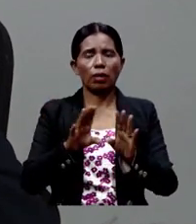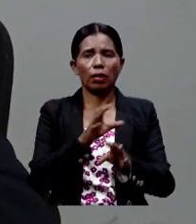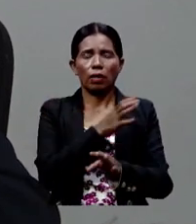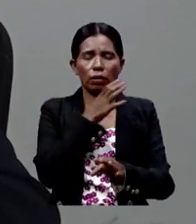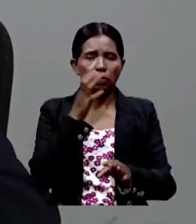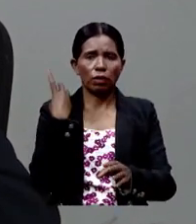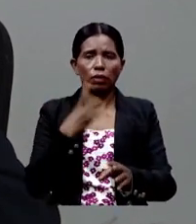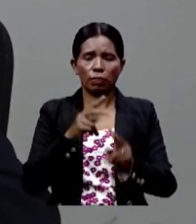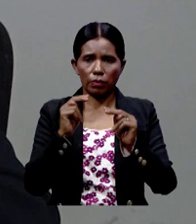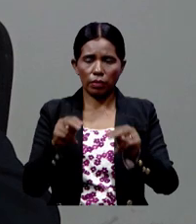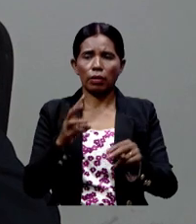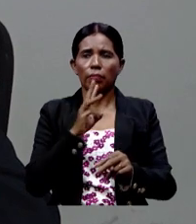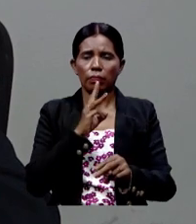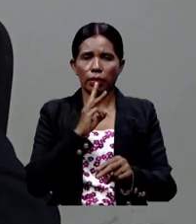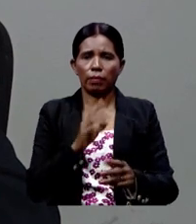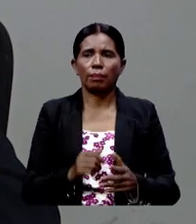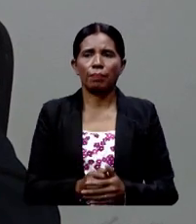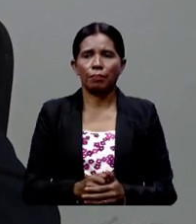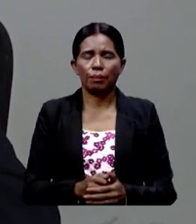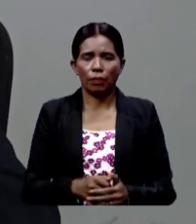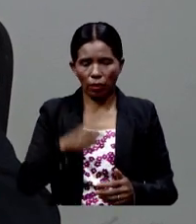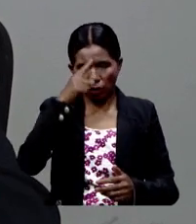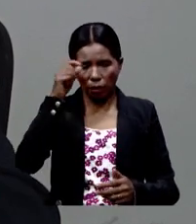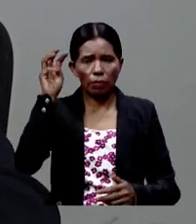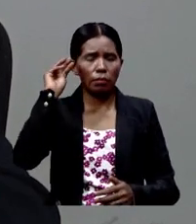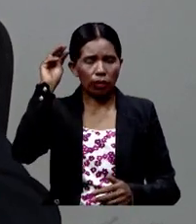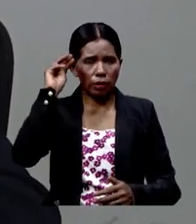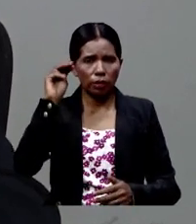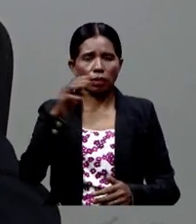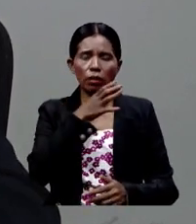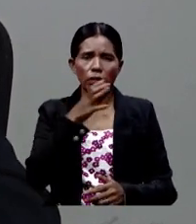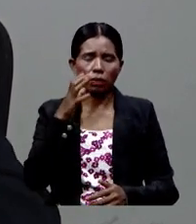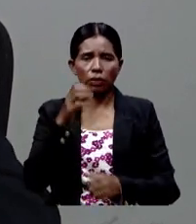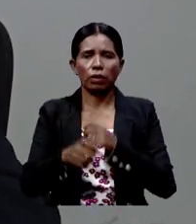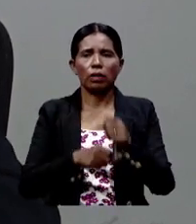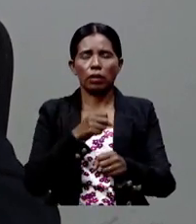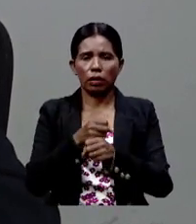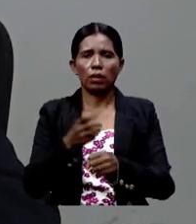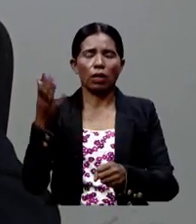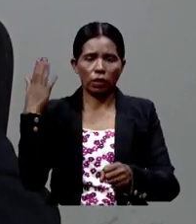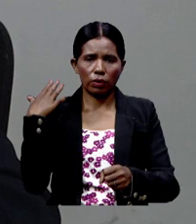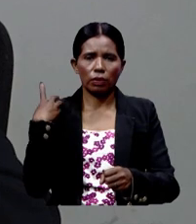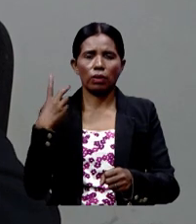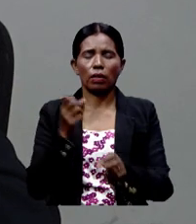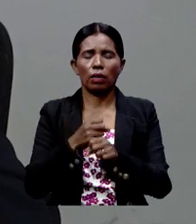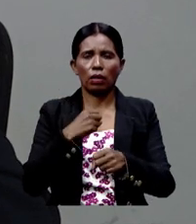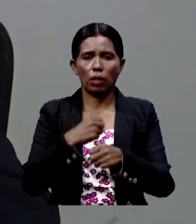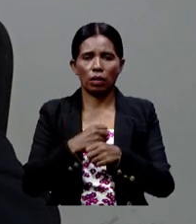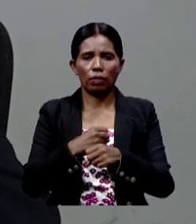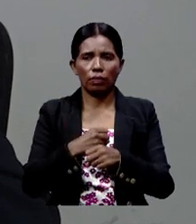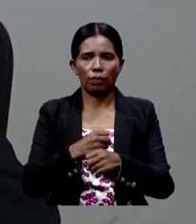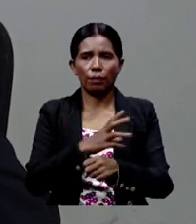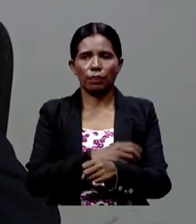be e tamba Ministério da Cultura Rásic desde Tinahira Kliuba alo aquisição nos